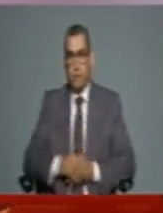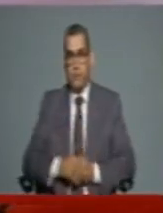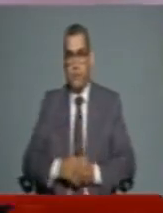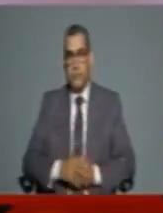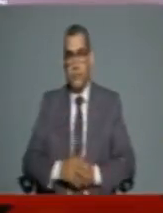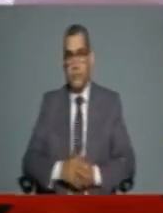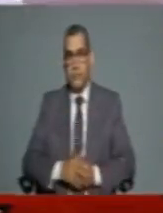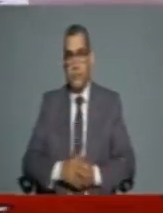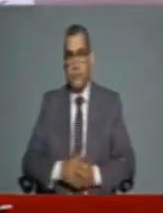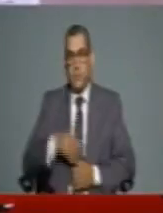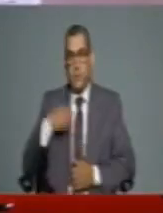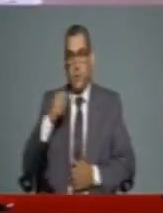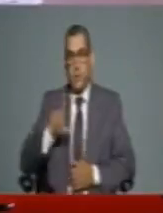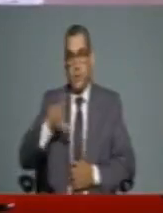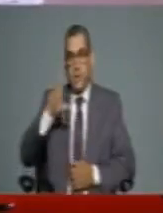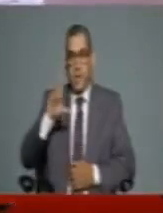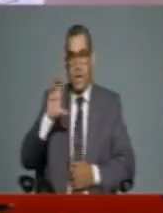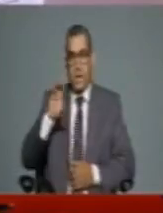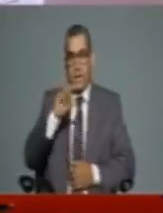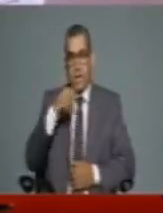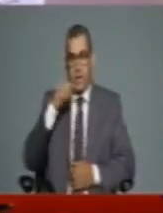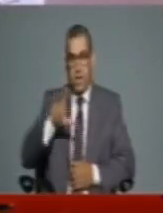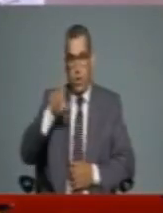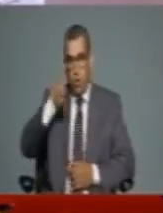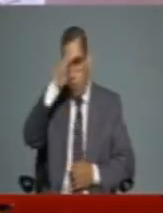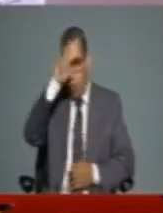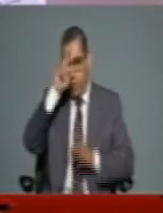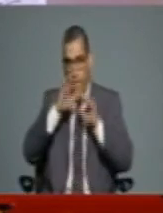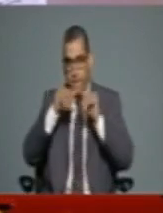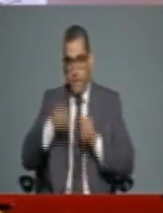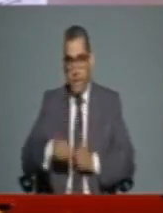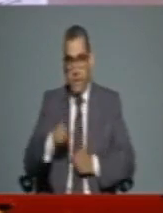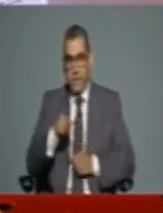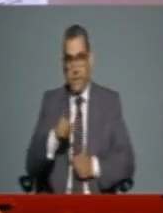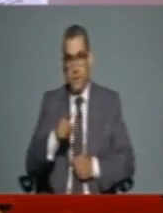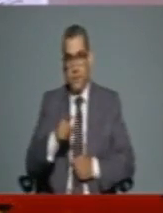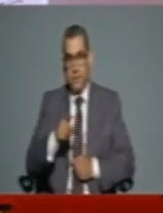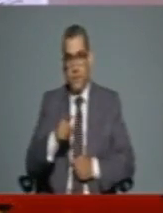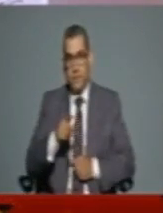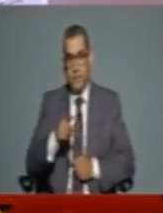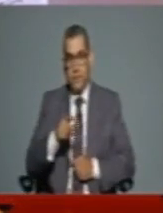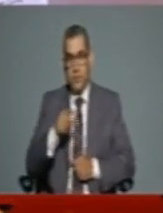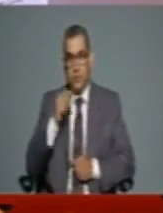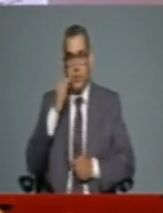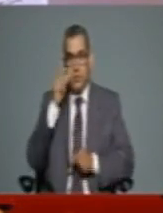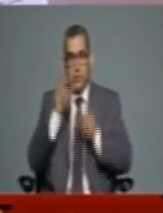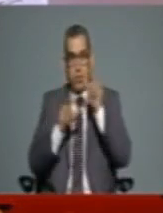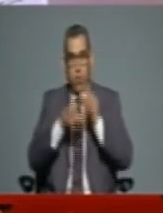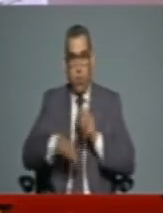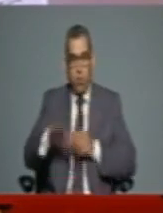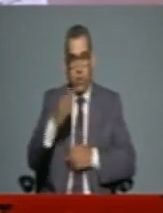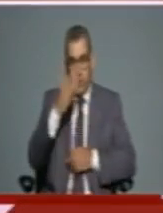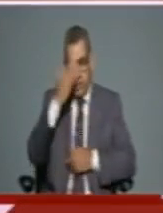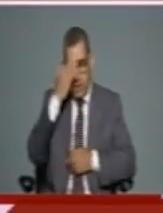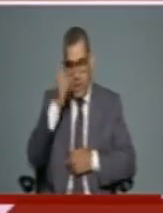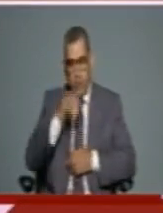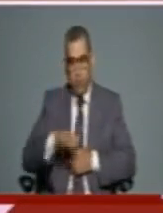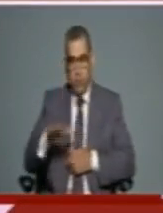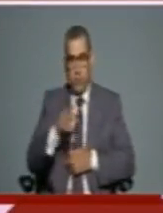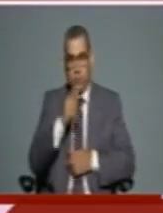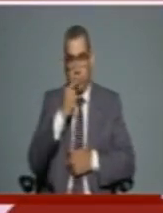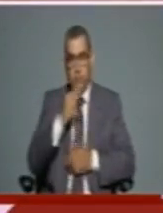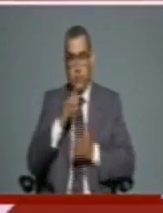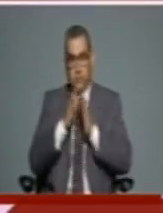سيادة الرئيس عبد الفتاح السيسي رئيس الجمهورية، الحضور الكريم، اسمحوا لي